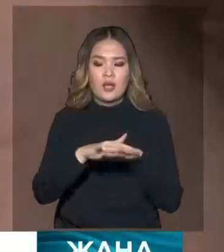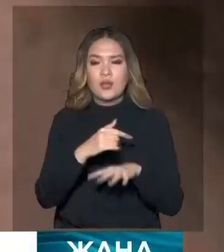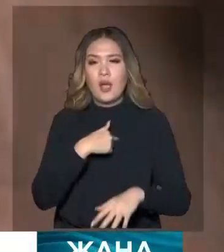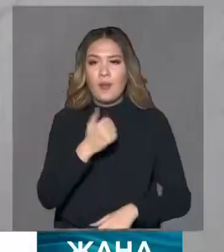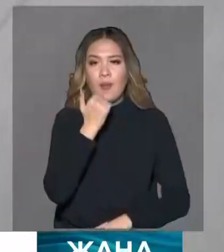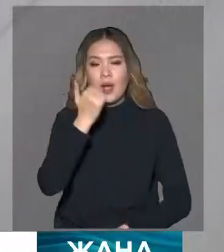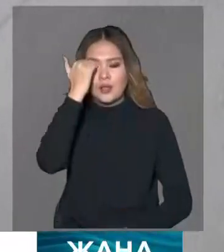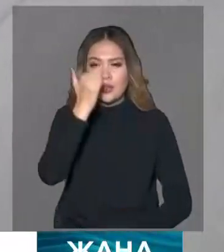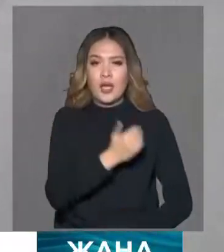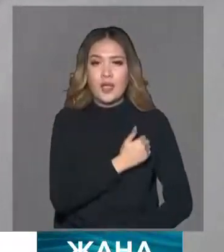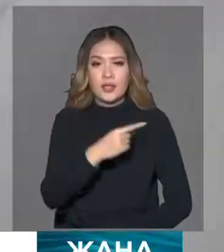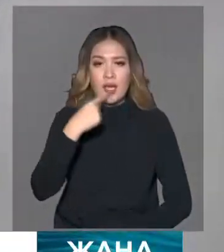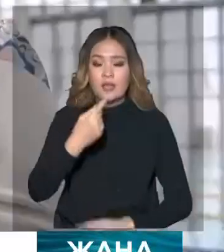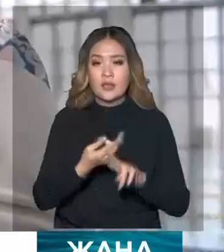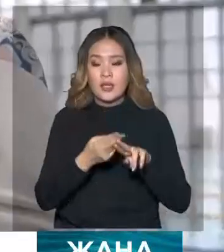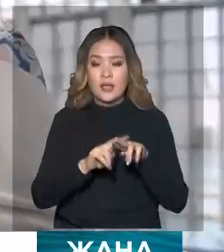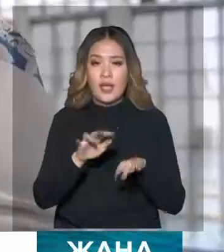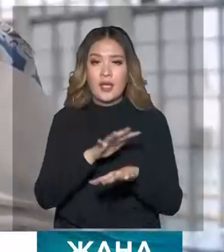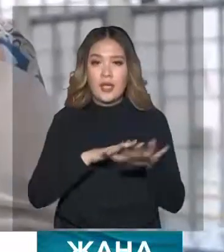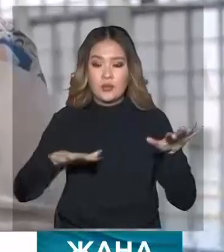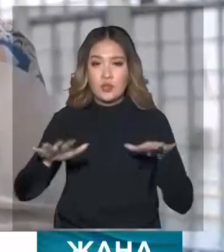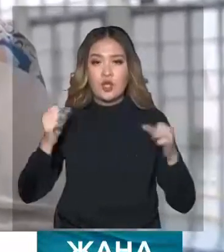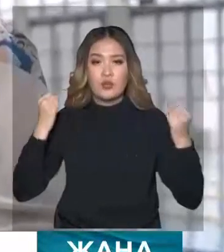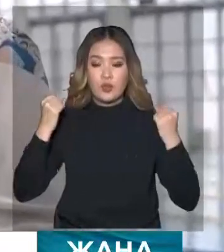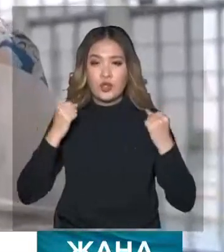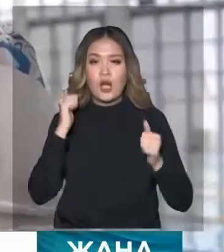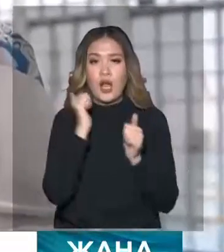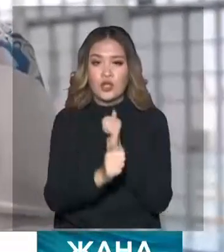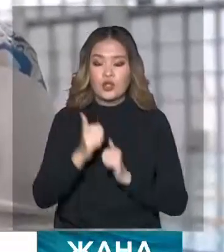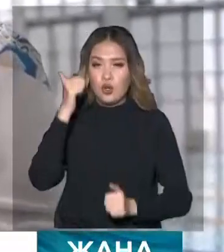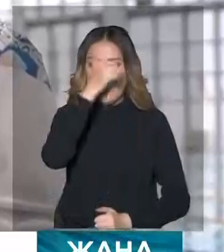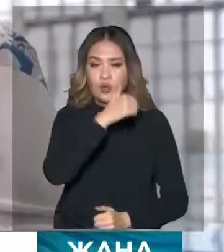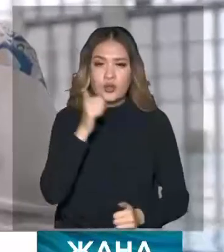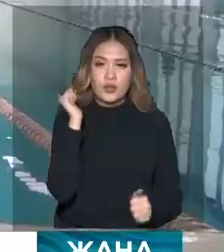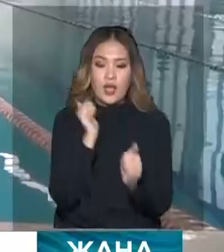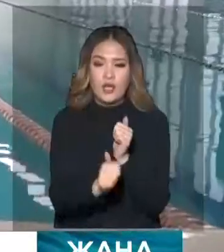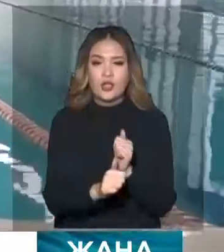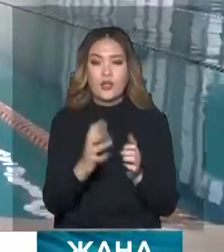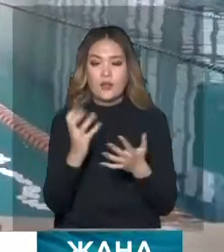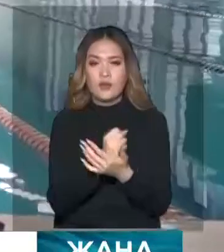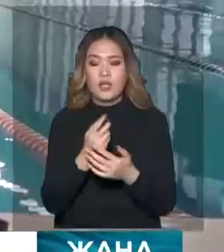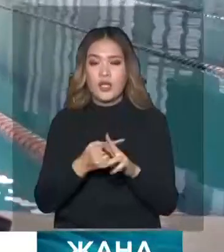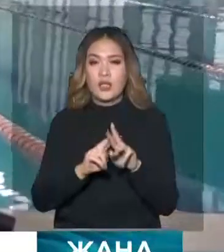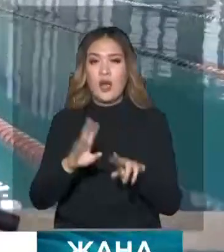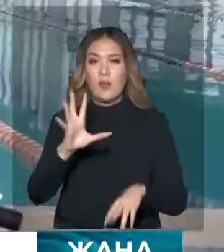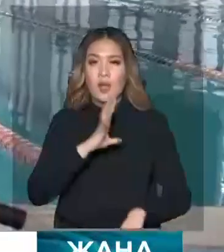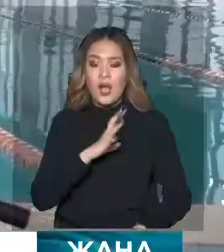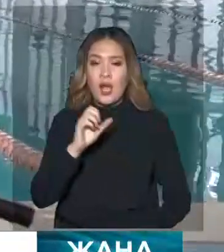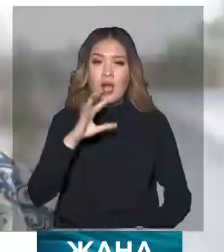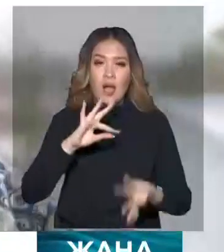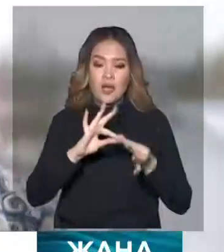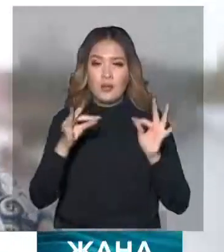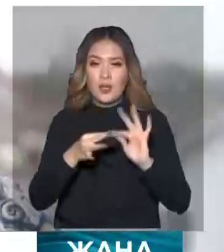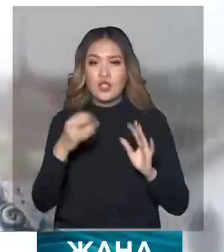шексіз. Қарыштап дамыған елімізбен бірге спортымыз да жылдан жылға жетістіктермен қуантуда. Десекте спортшы паралимпиада